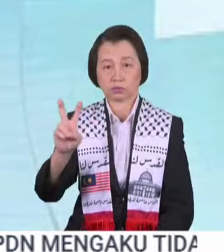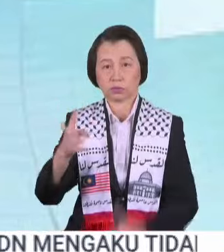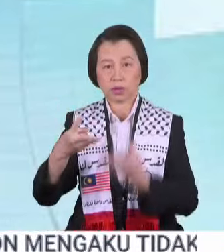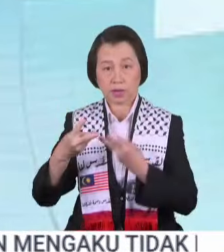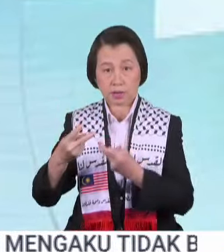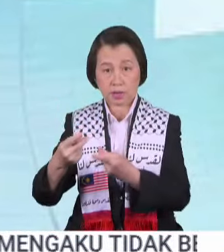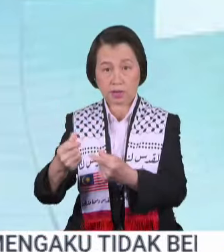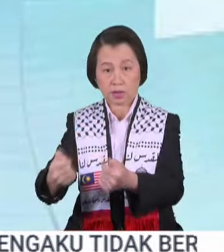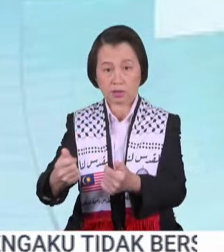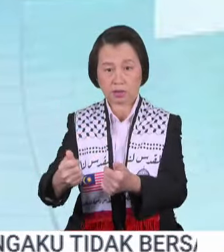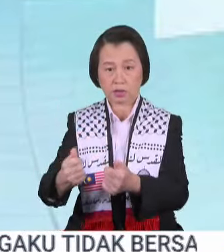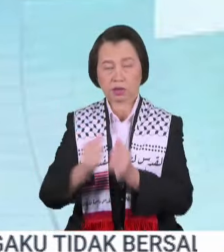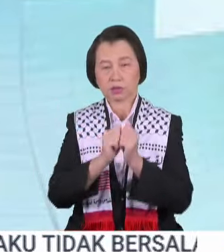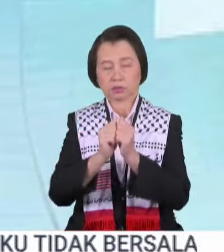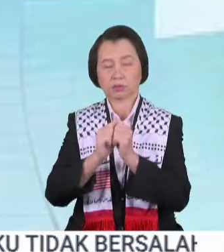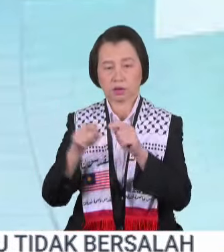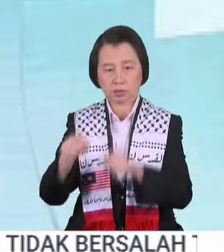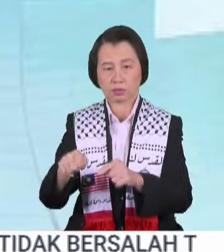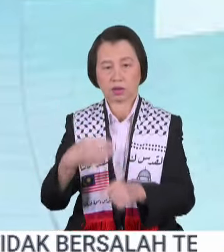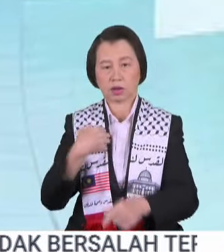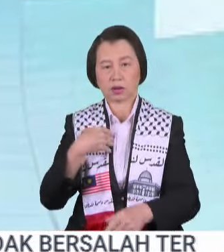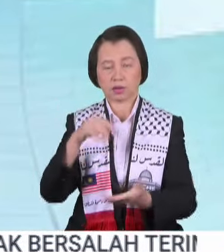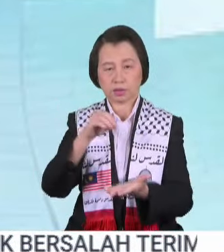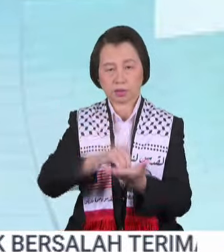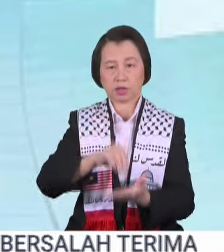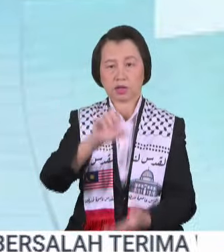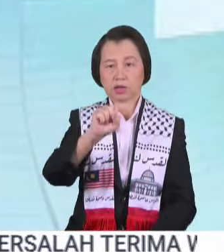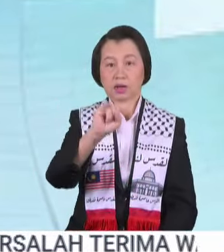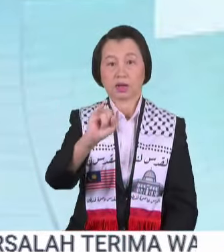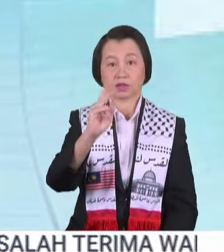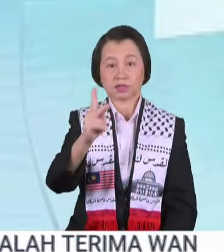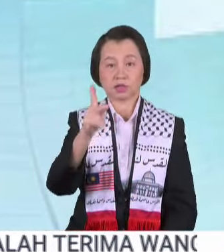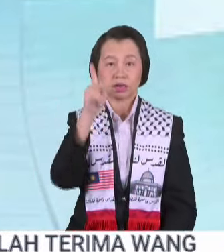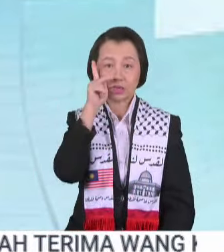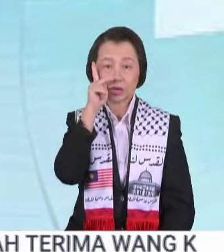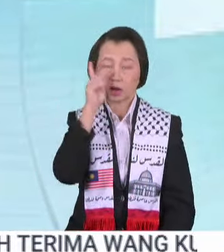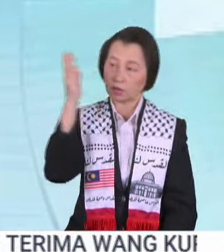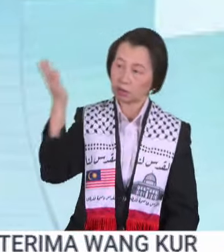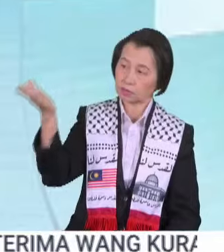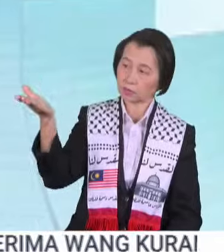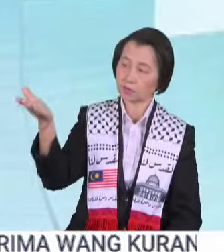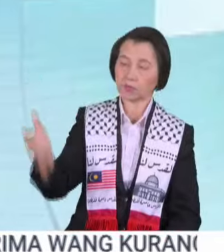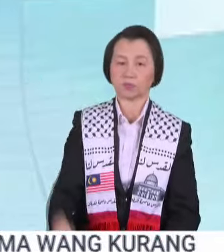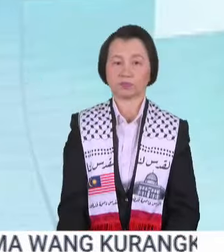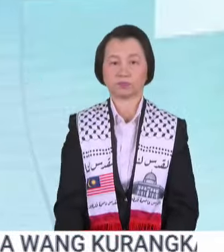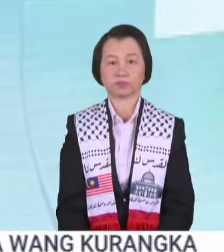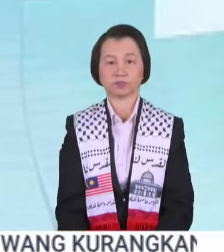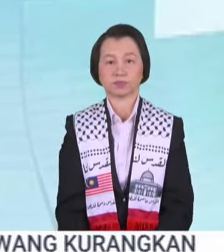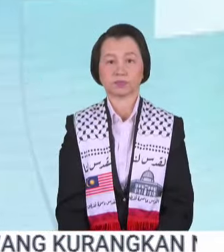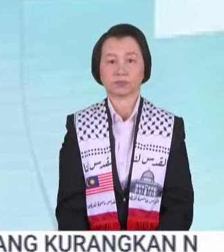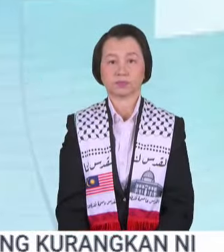berjalan lancar. Terus bersama Rashid Jali di Sik Kedah. Silakan Rashid.